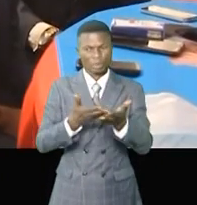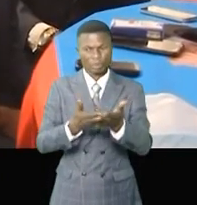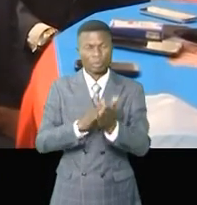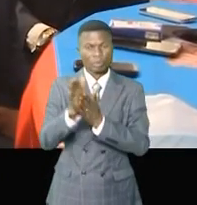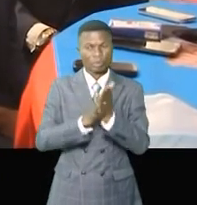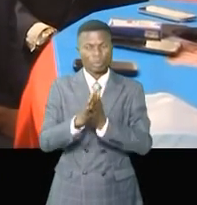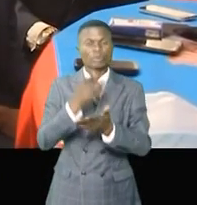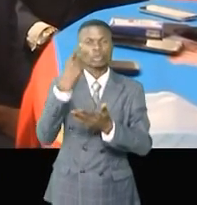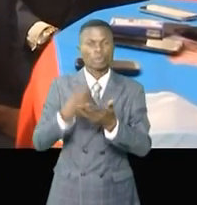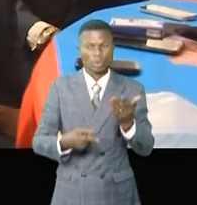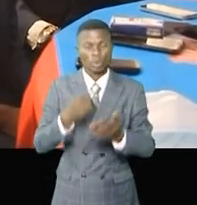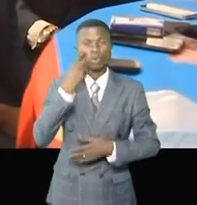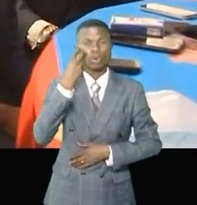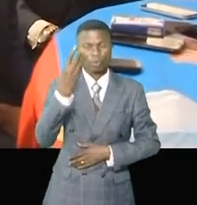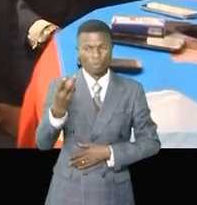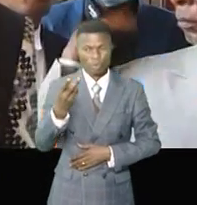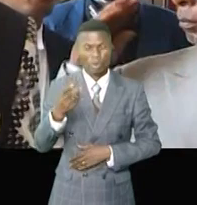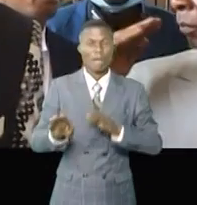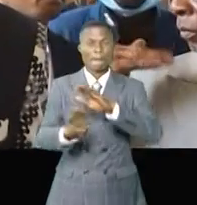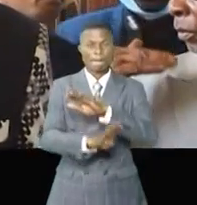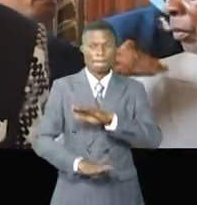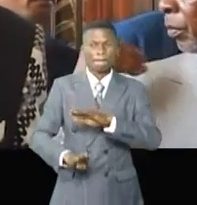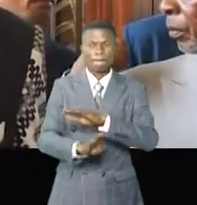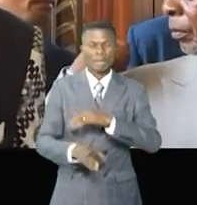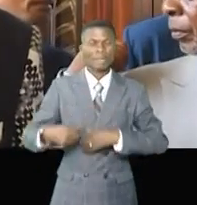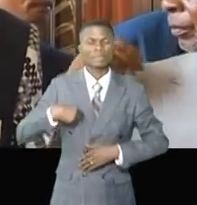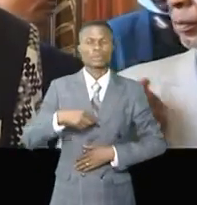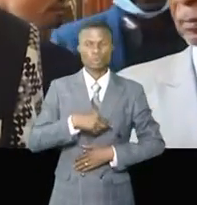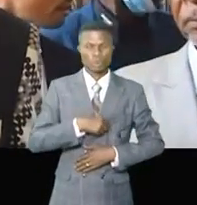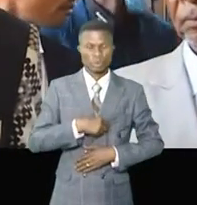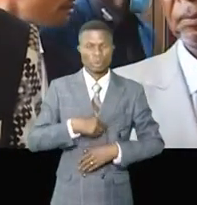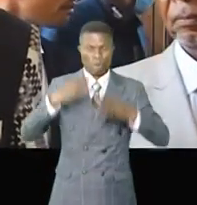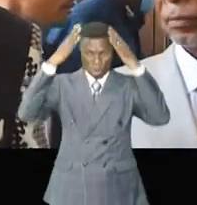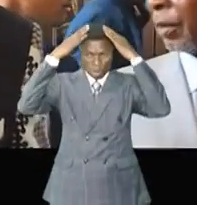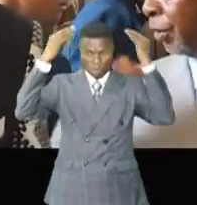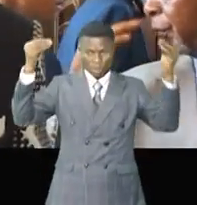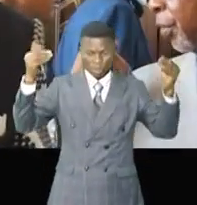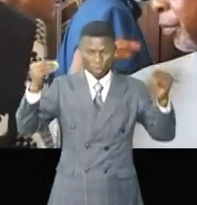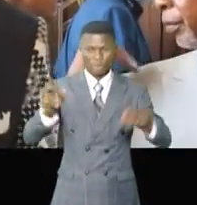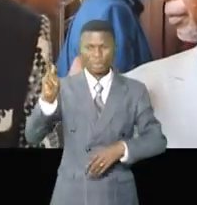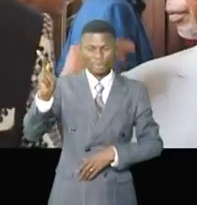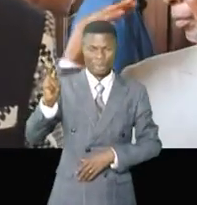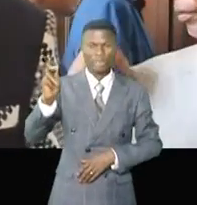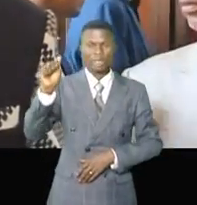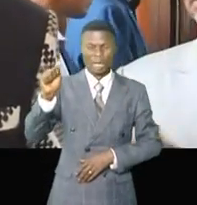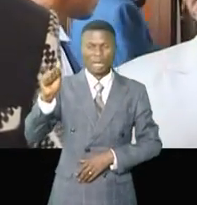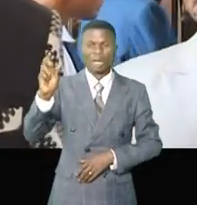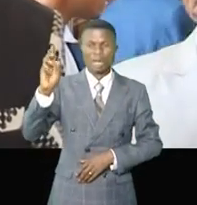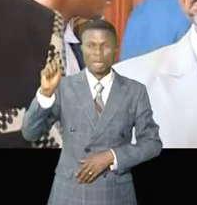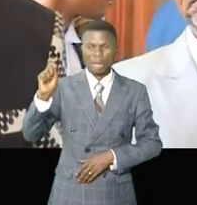souhaits, c'est de voir les bases de Moïse Katumbi Tshapwe se